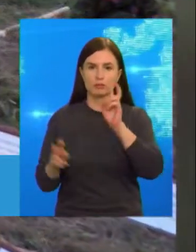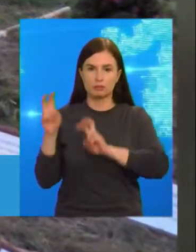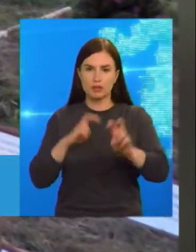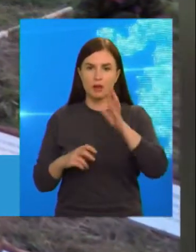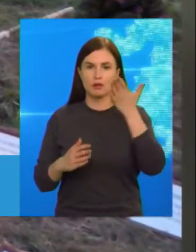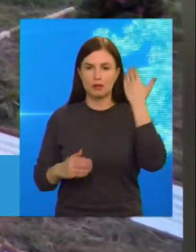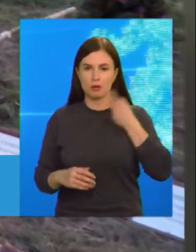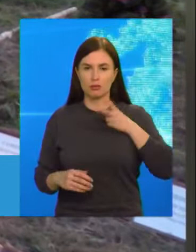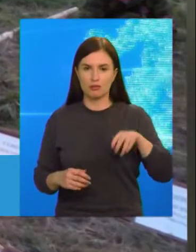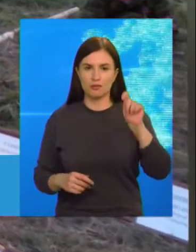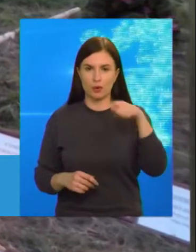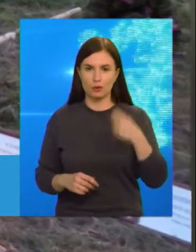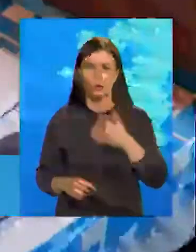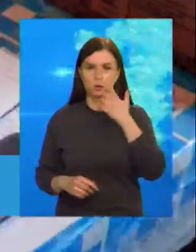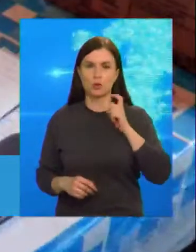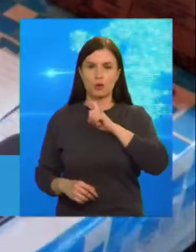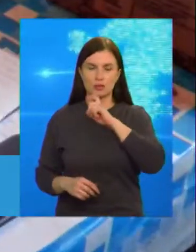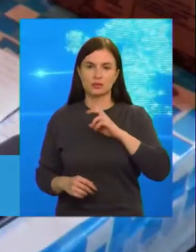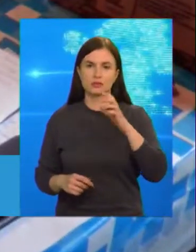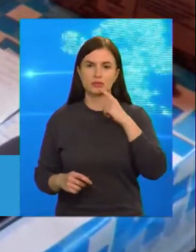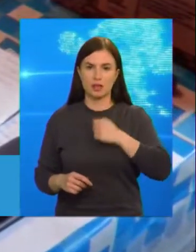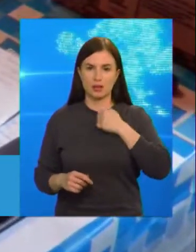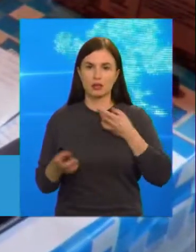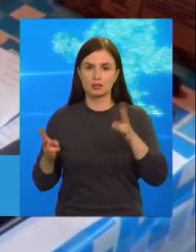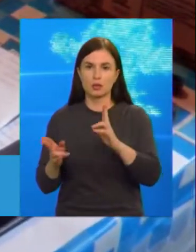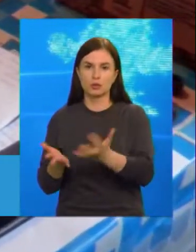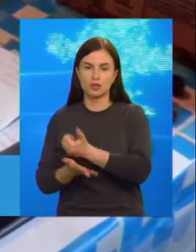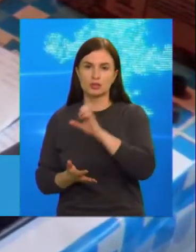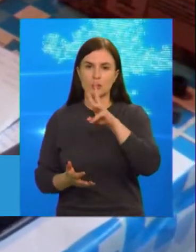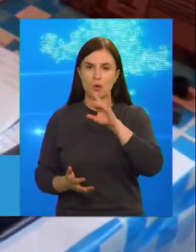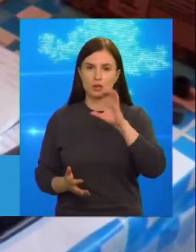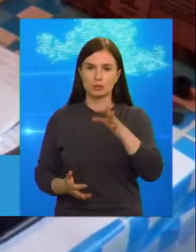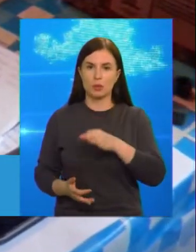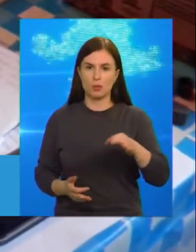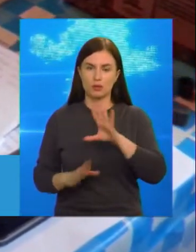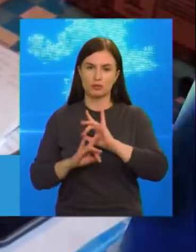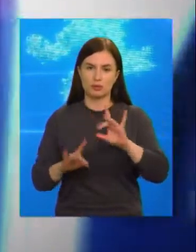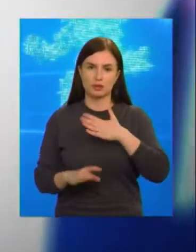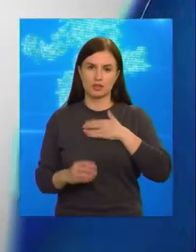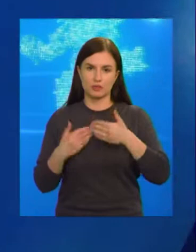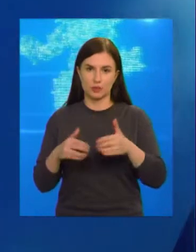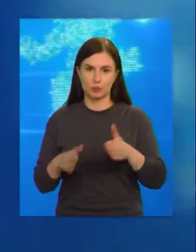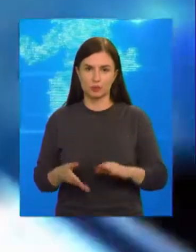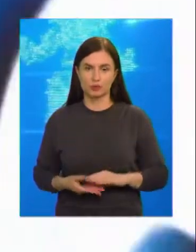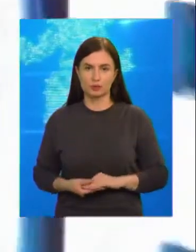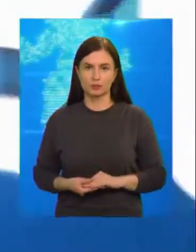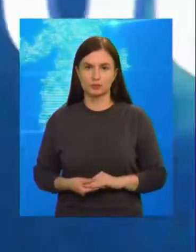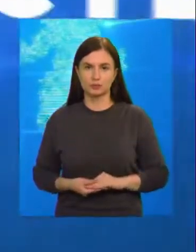годы войны южноуральского солдата, останки которого нашли в Смоленской области. Все подробности в нашем выпуске.